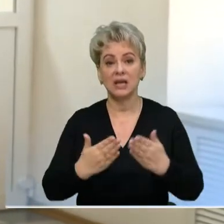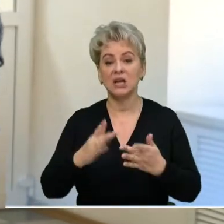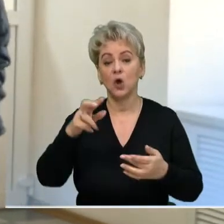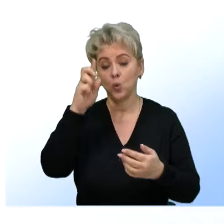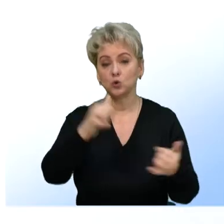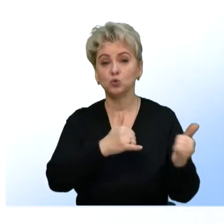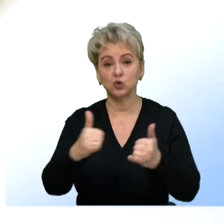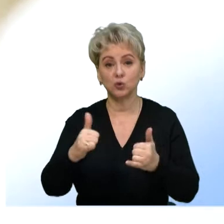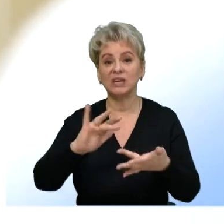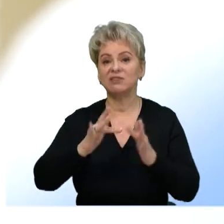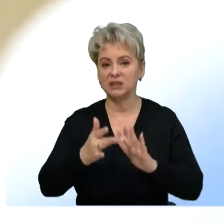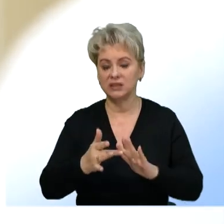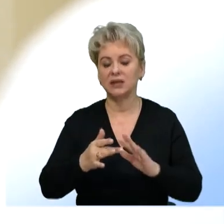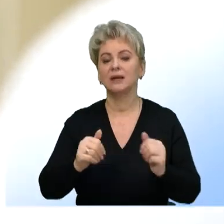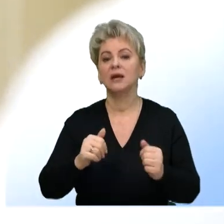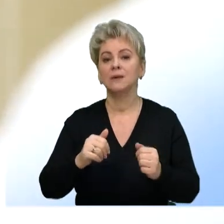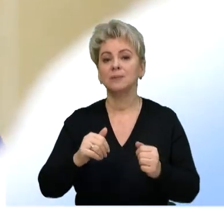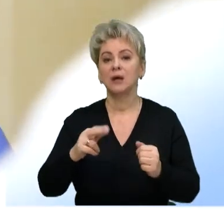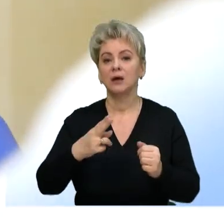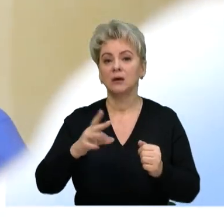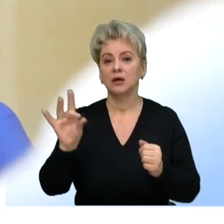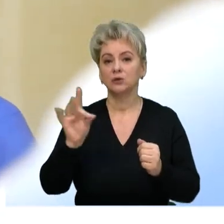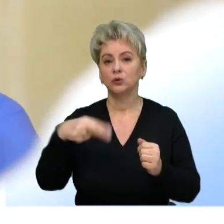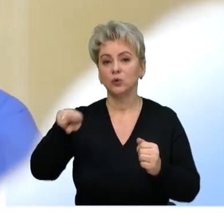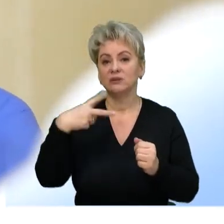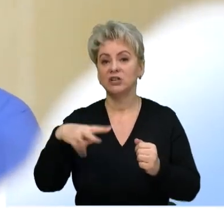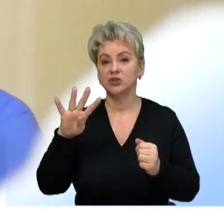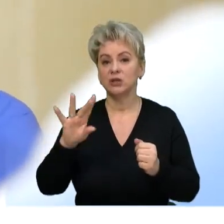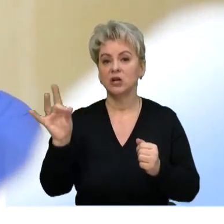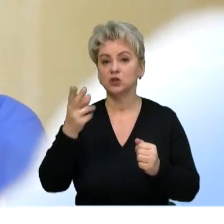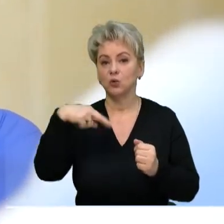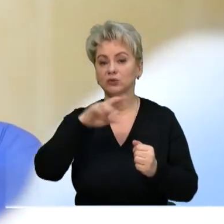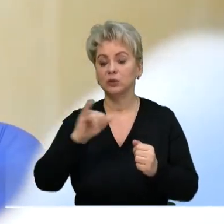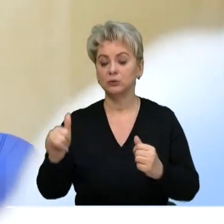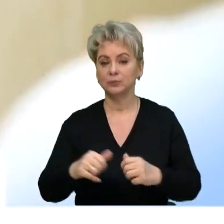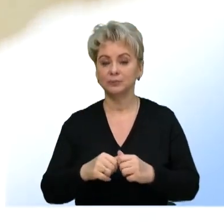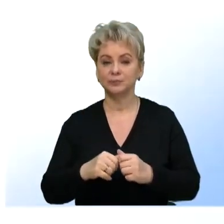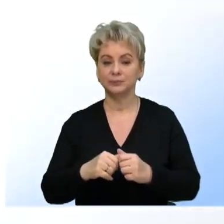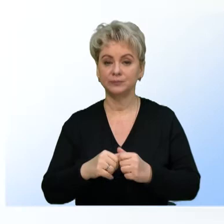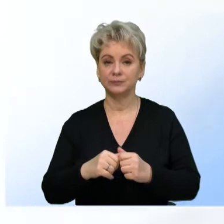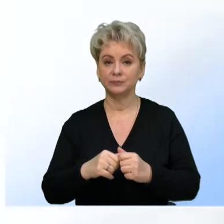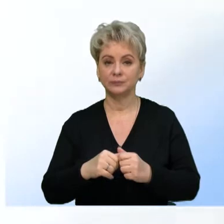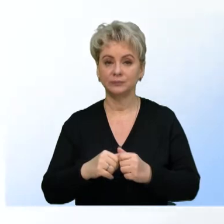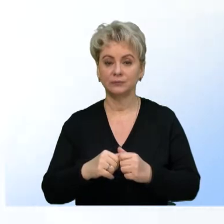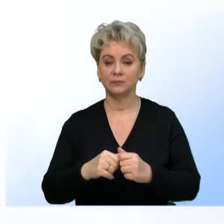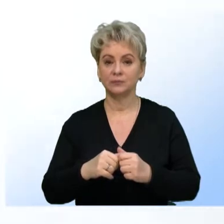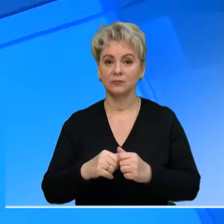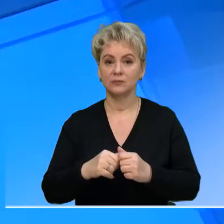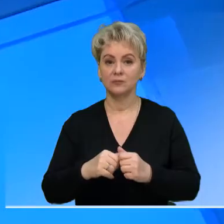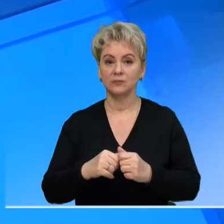портале госуслуг. Елена Сарксян, Владислав Агай, Юрий Друзякин, Дон-24, Ростов-на-Дону.